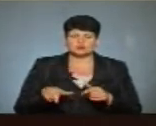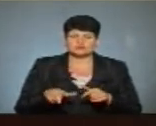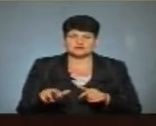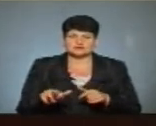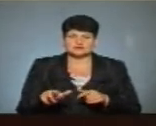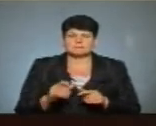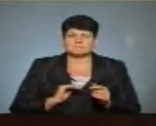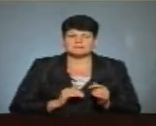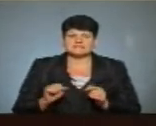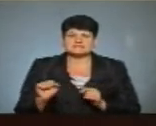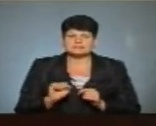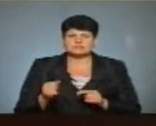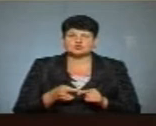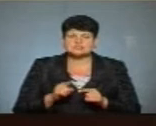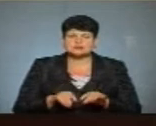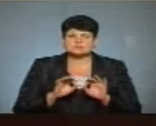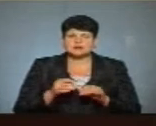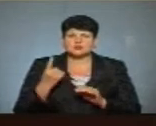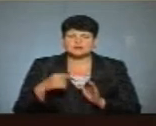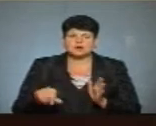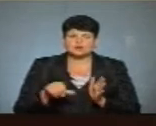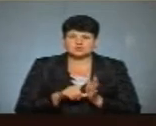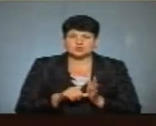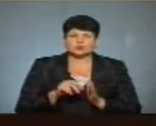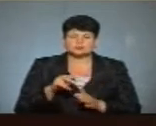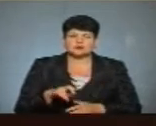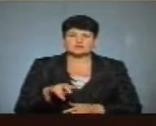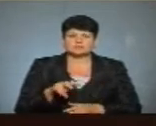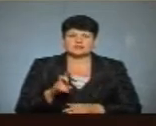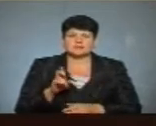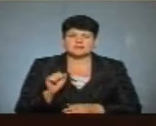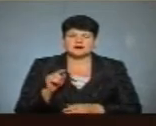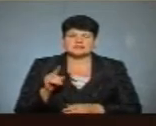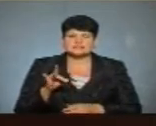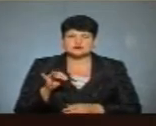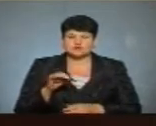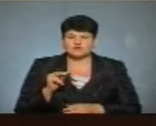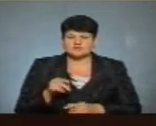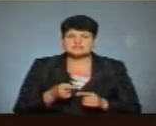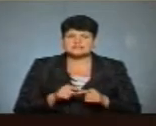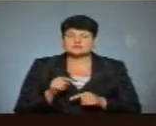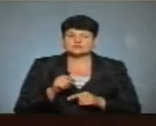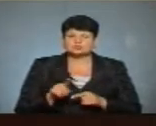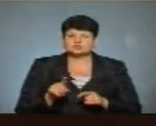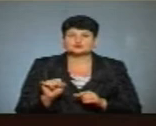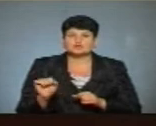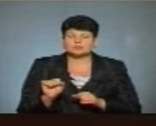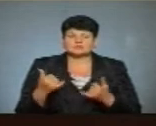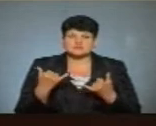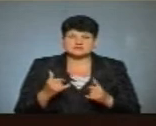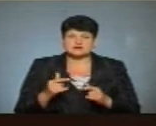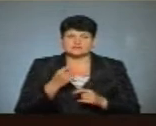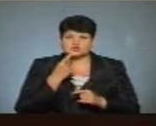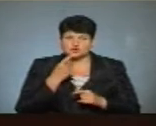підприємці Стеребовлі. Про це розповіла одна з учасниць Людмила Базірович. За її словами, це через те, що Теребовля зараз знаходиться